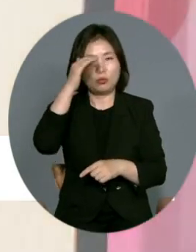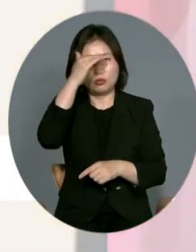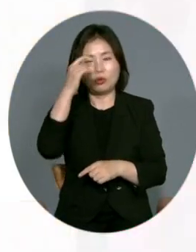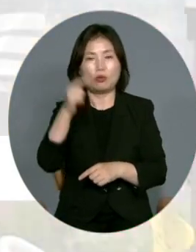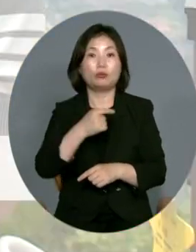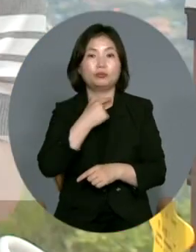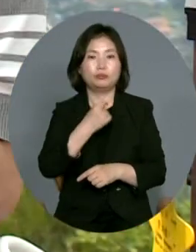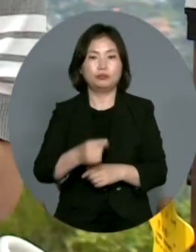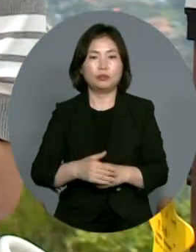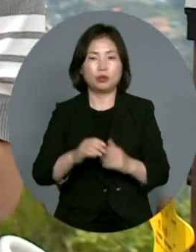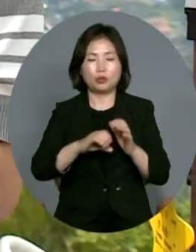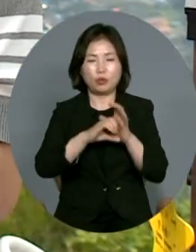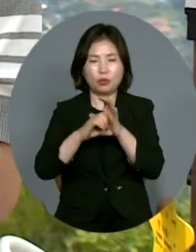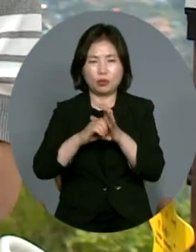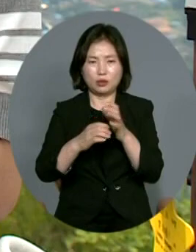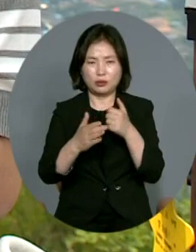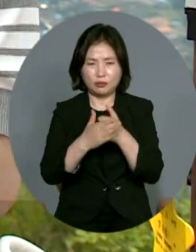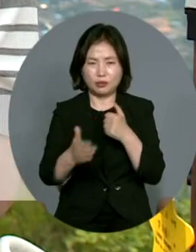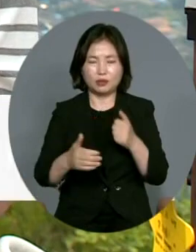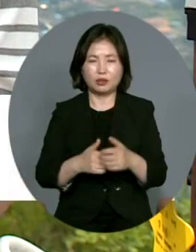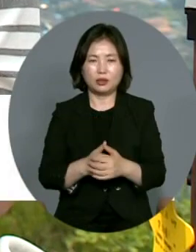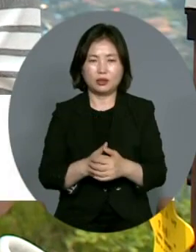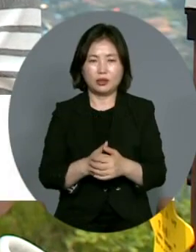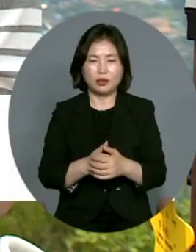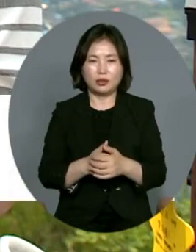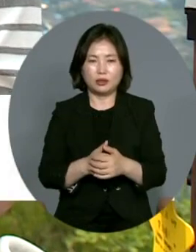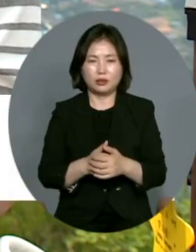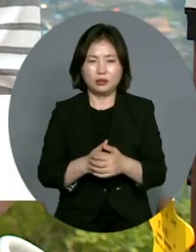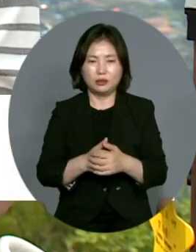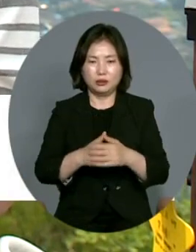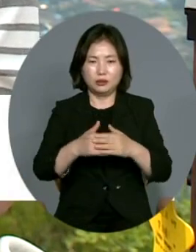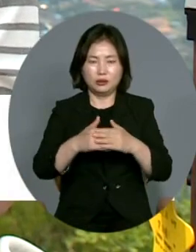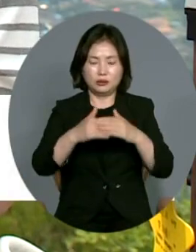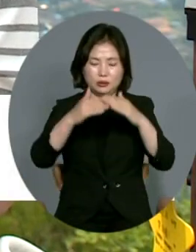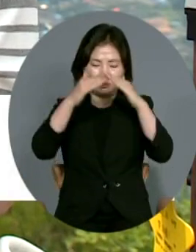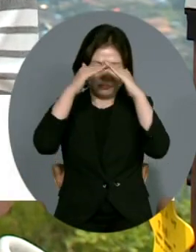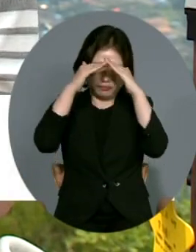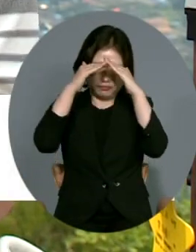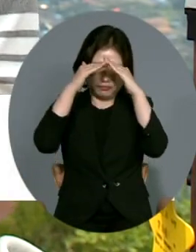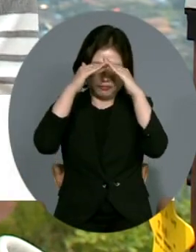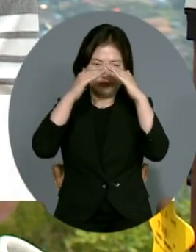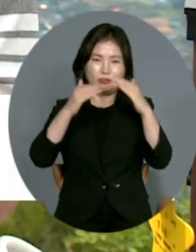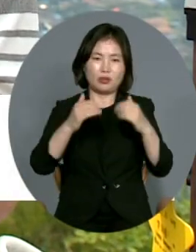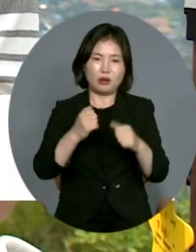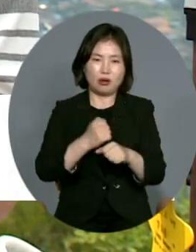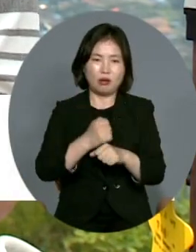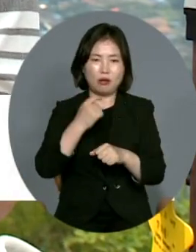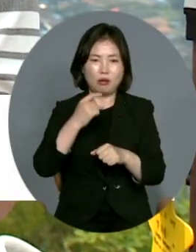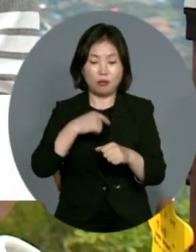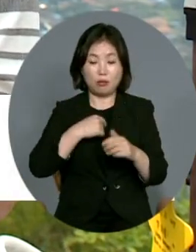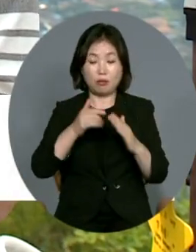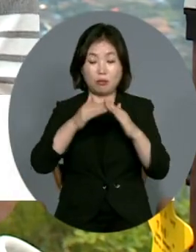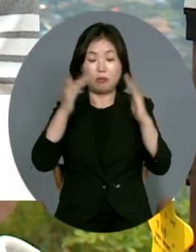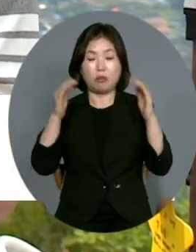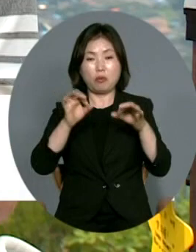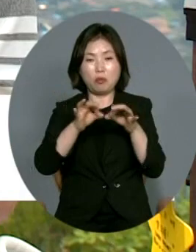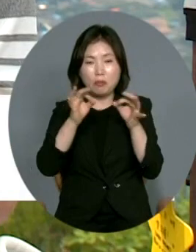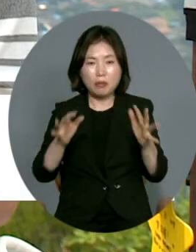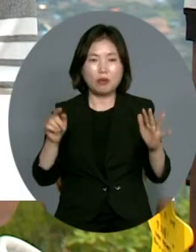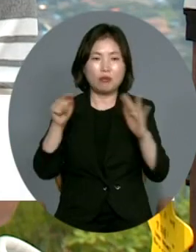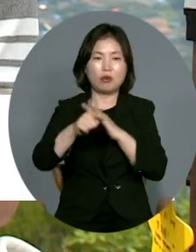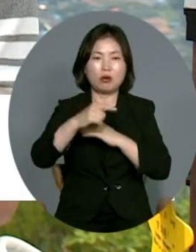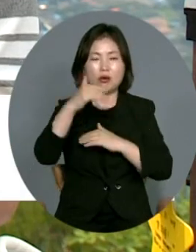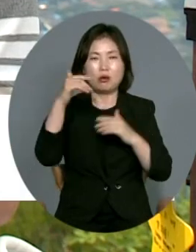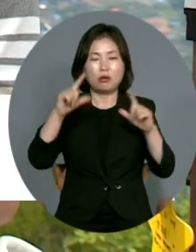싶습니다 코로나 로 인해서 제 태 소치 그만 있다가 3 것보다 경치가 너무 수려하고